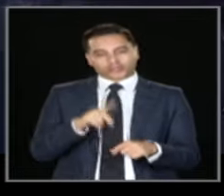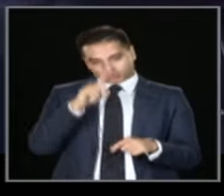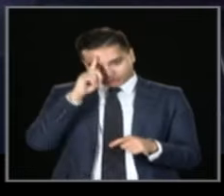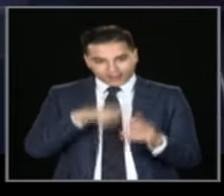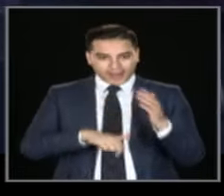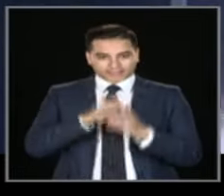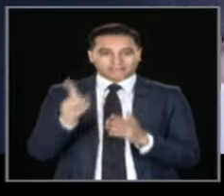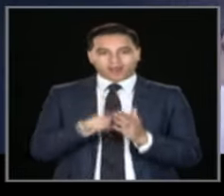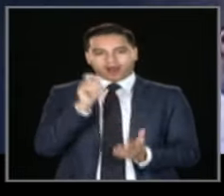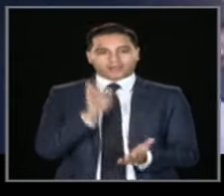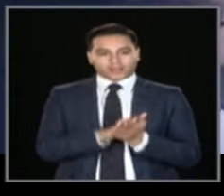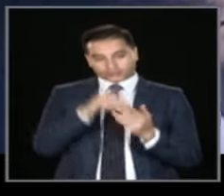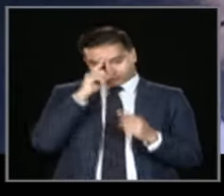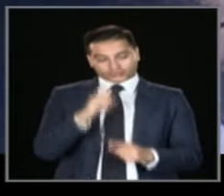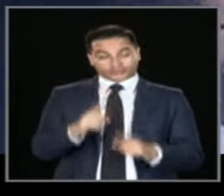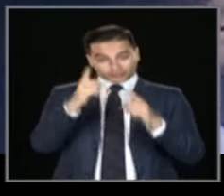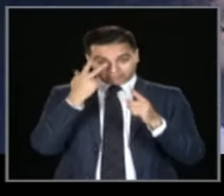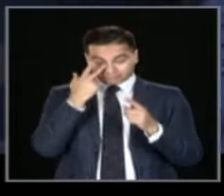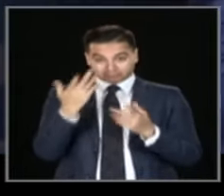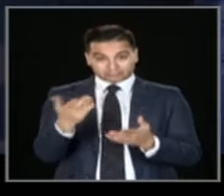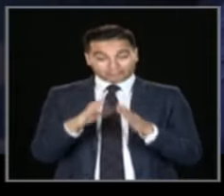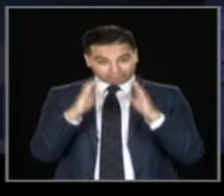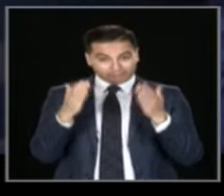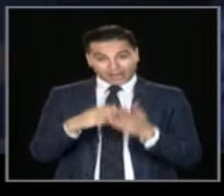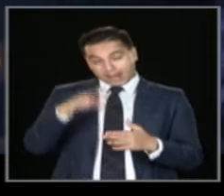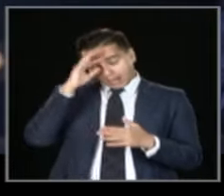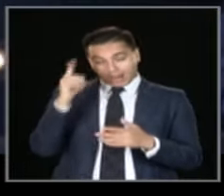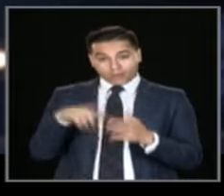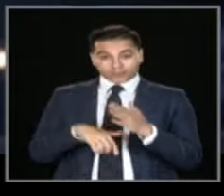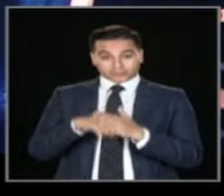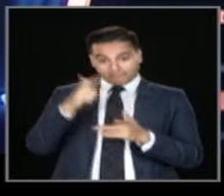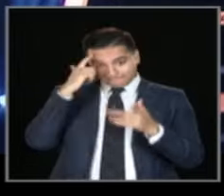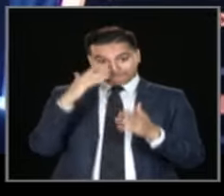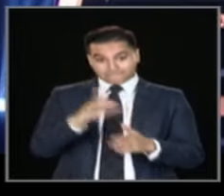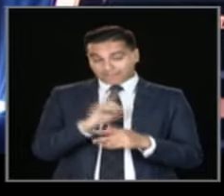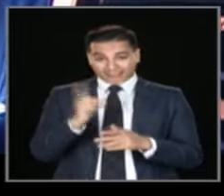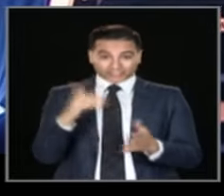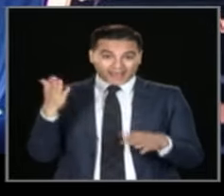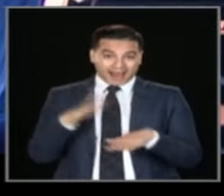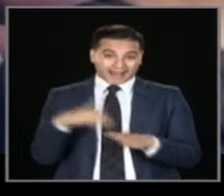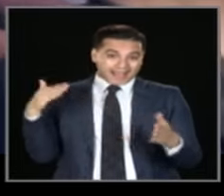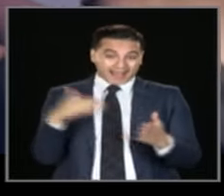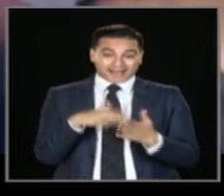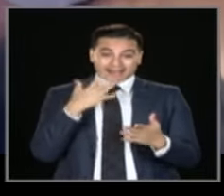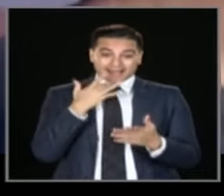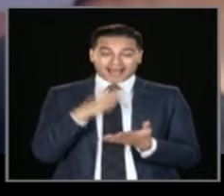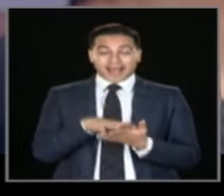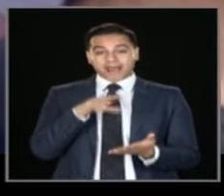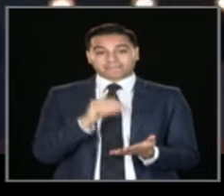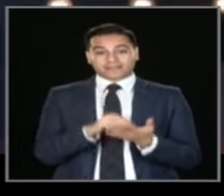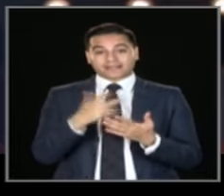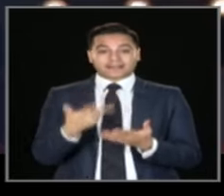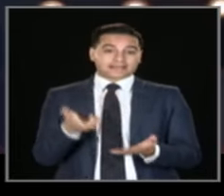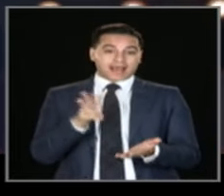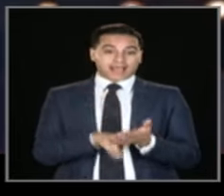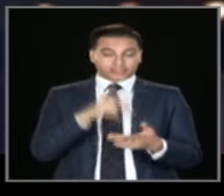في عجلة الحظ ان شاء الله. طبعا لو فريق الفا مركز في الفقرة الاخيرة هتطير الثلاث نقاط، واندر